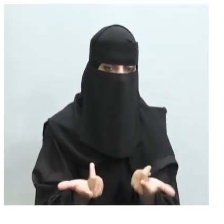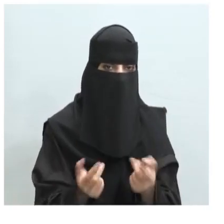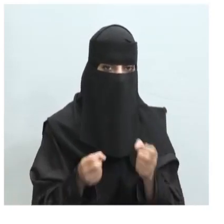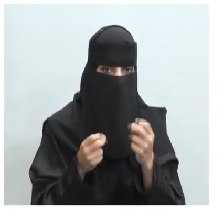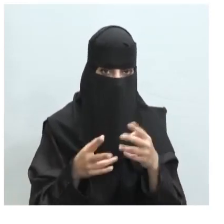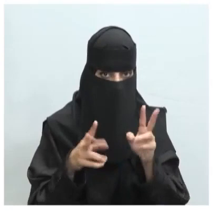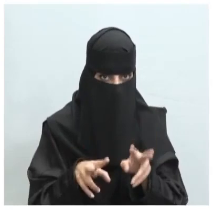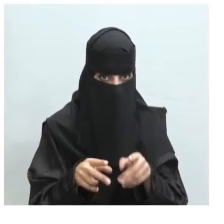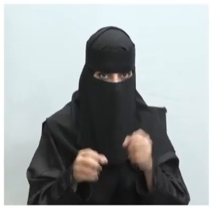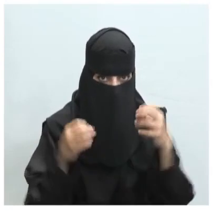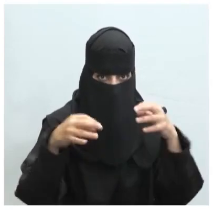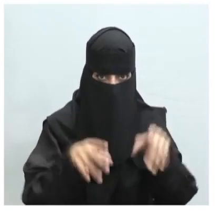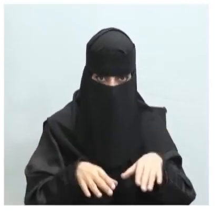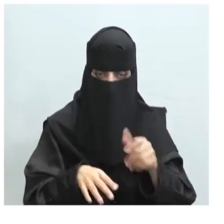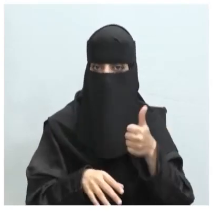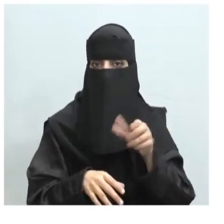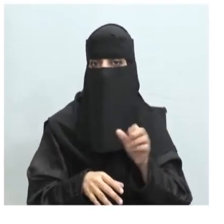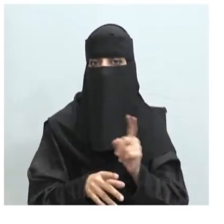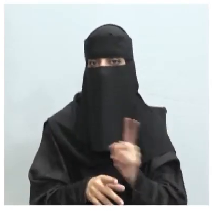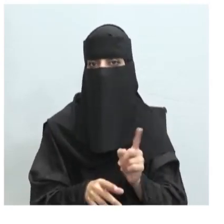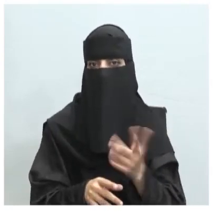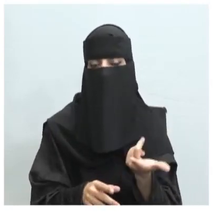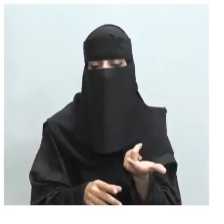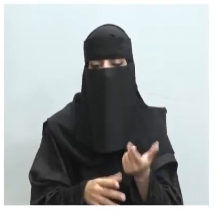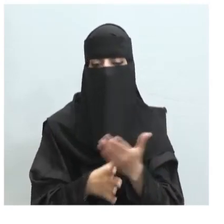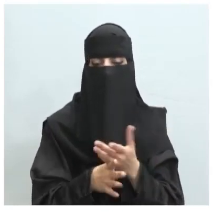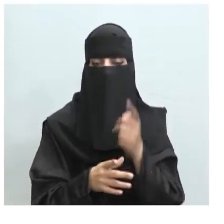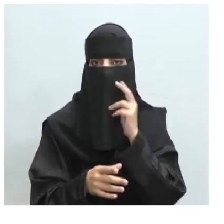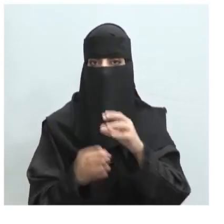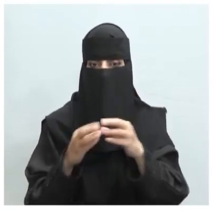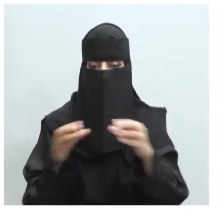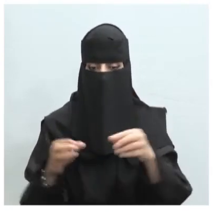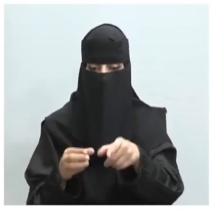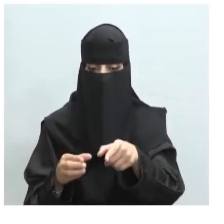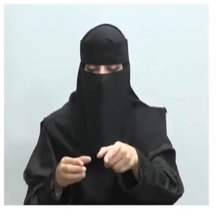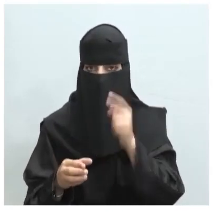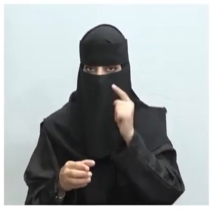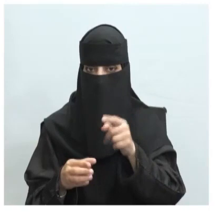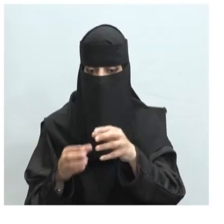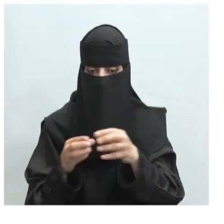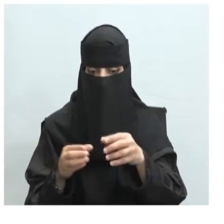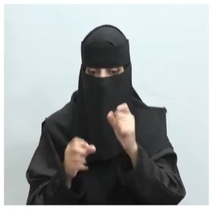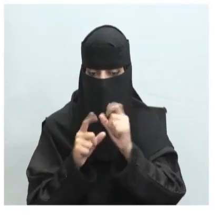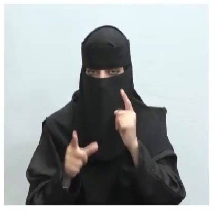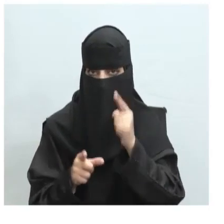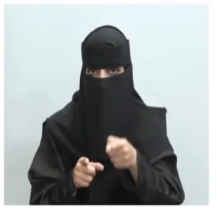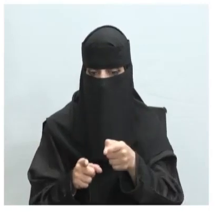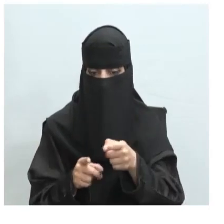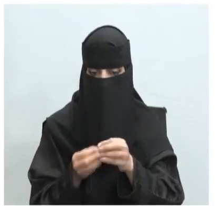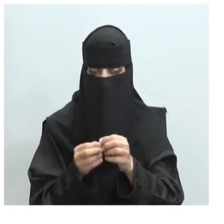المغلقه ولدينا ولا يوجد لدينا مسار في الدائره المفتوحه اذا هذا المسار تشاهده